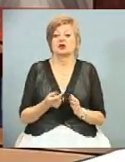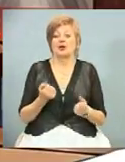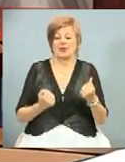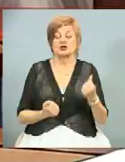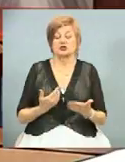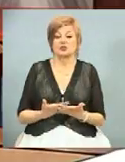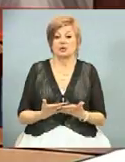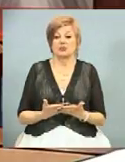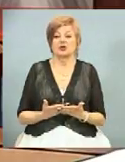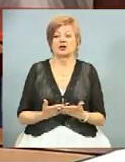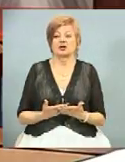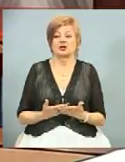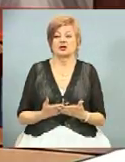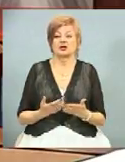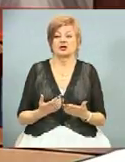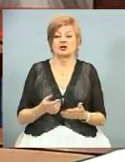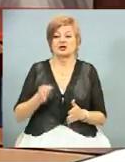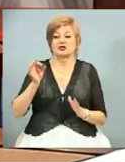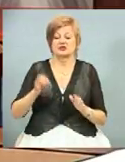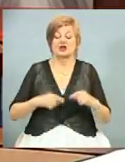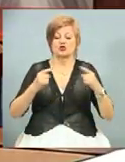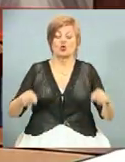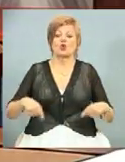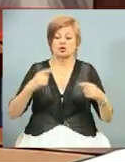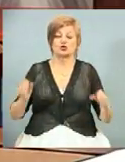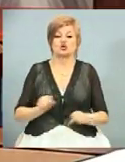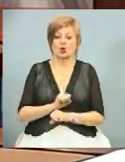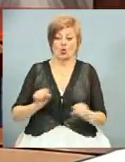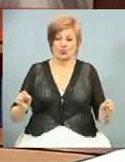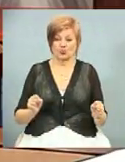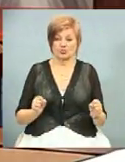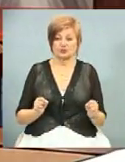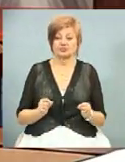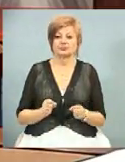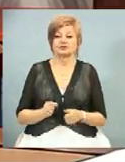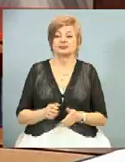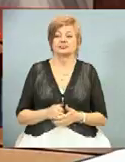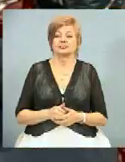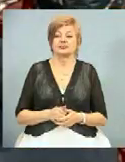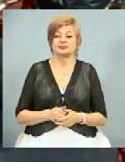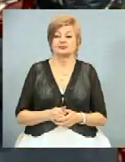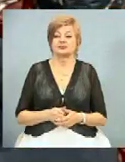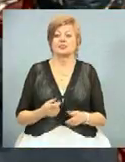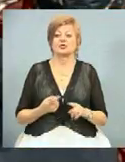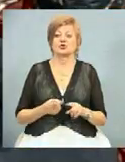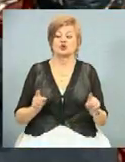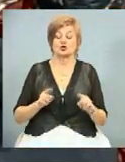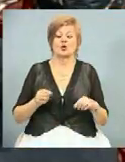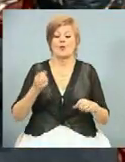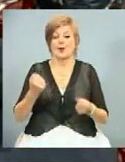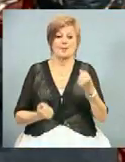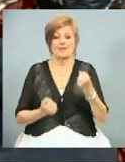машина, та в неї б колесо луснуло. Так. То що машина